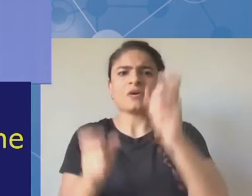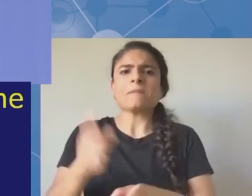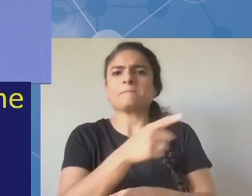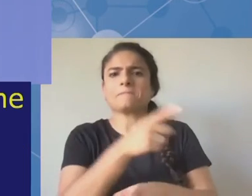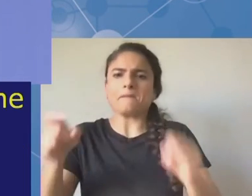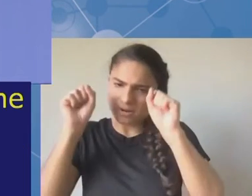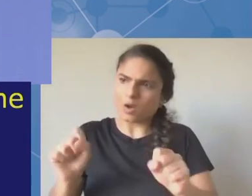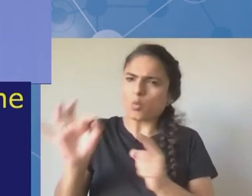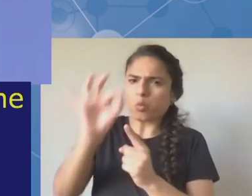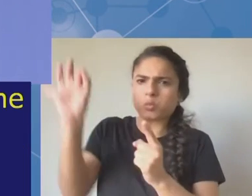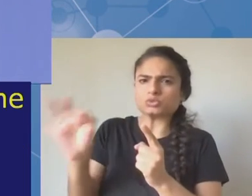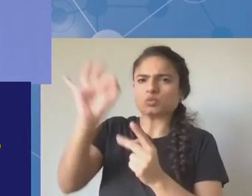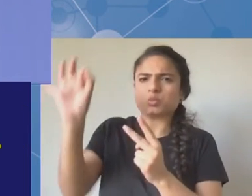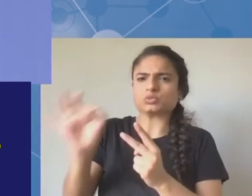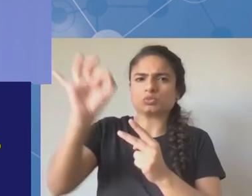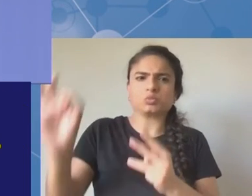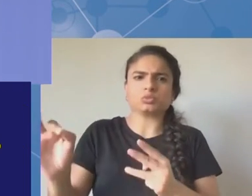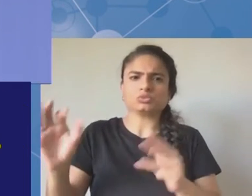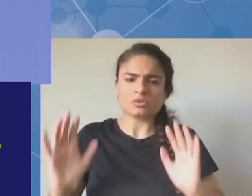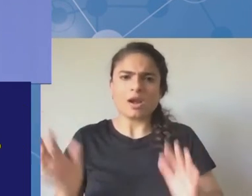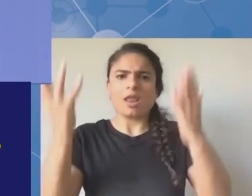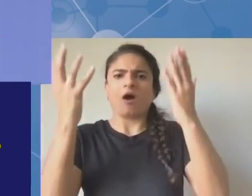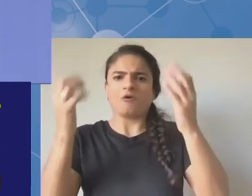формировать нашу действительность. Спасибо.